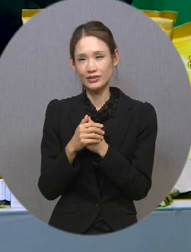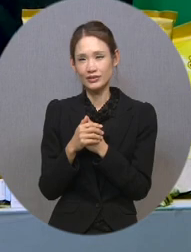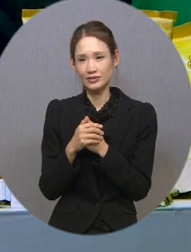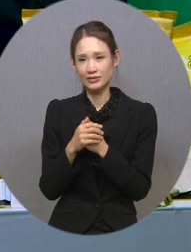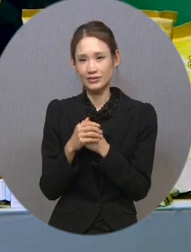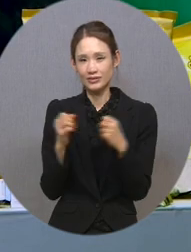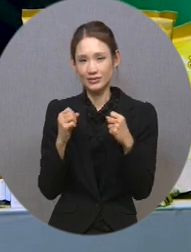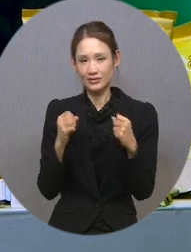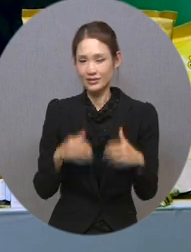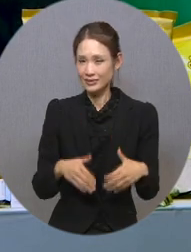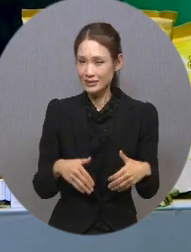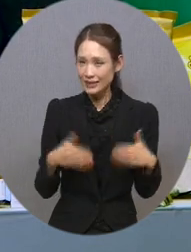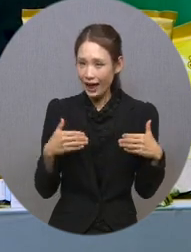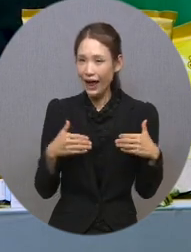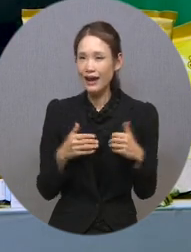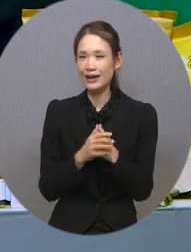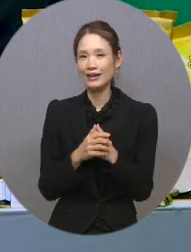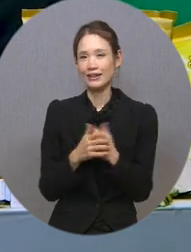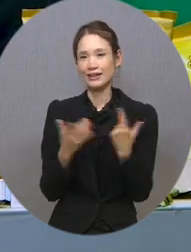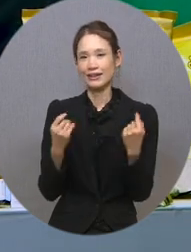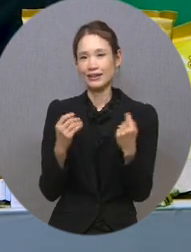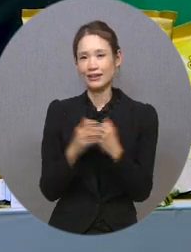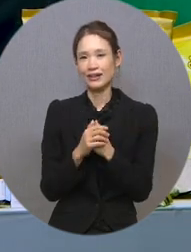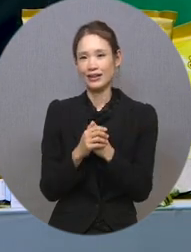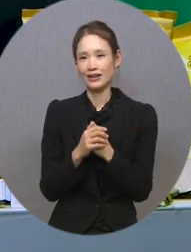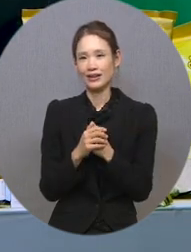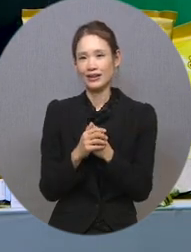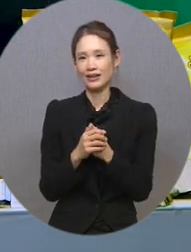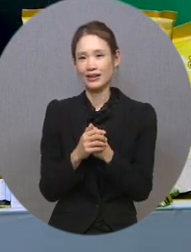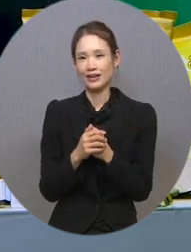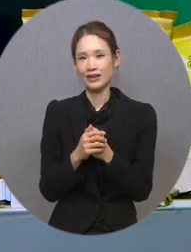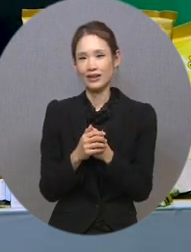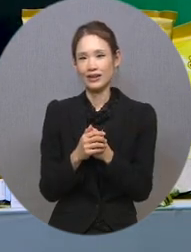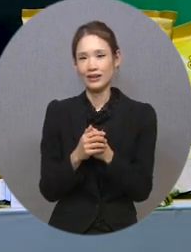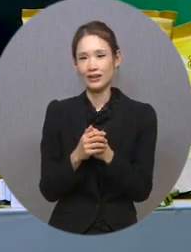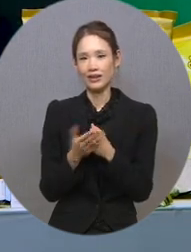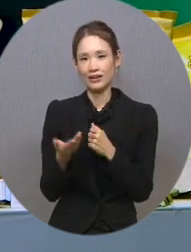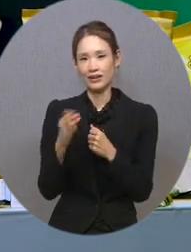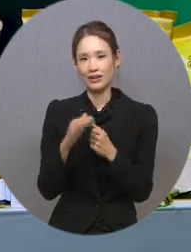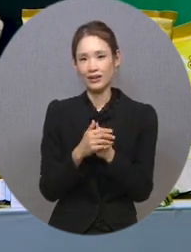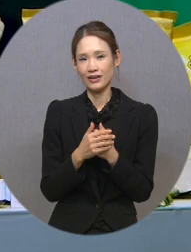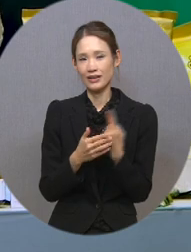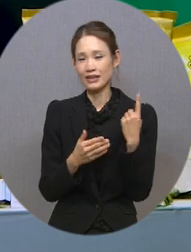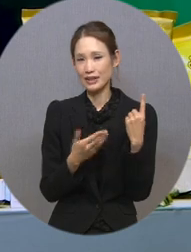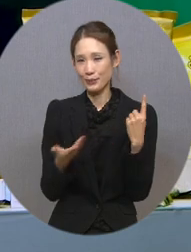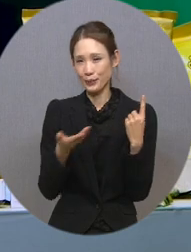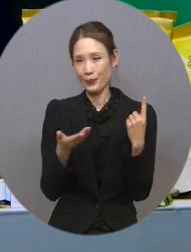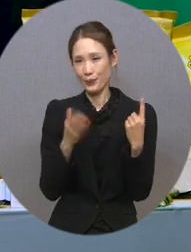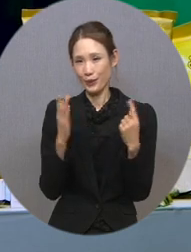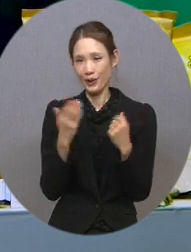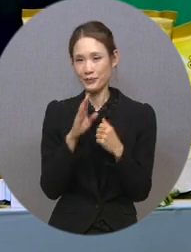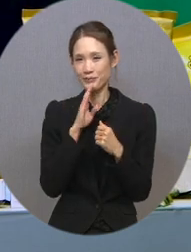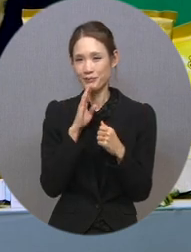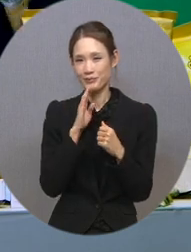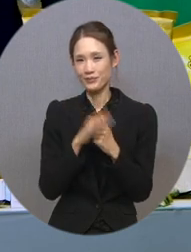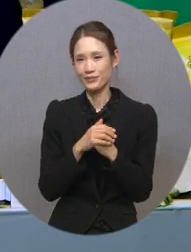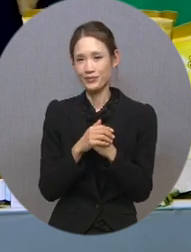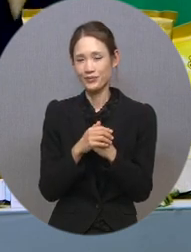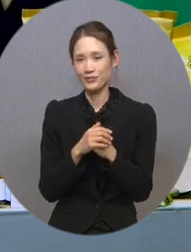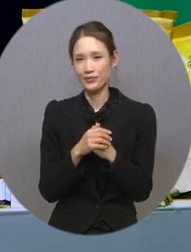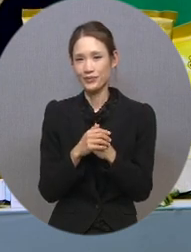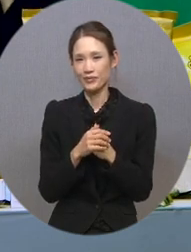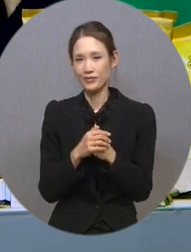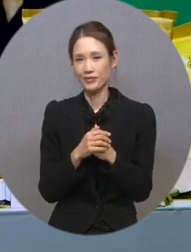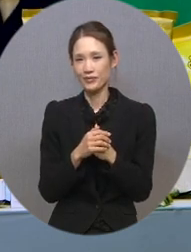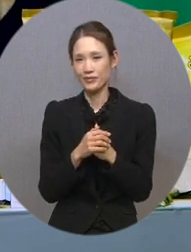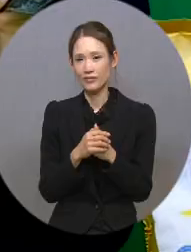겨울에는 뜨끈뜨끈 군고구마로. 그것도 렌즈에다 넣고 1분만 돌리면 돼, 그죠? 네, 맞습니다. 보니까는